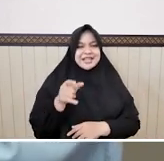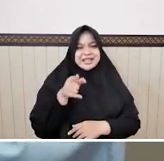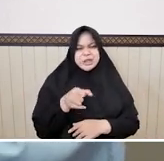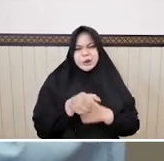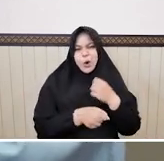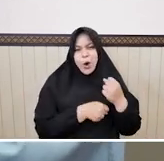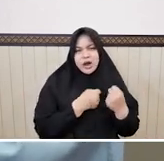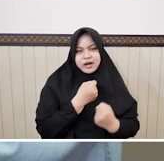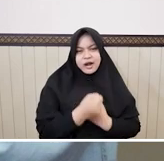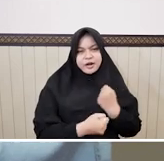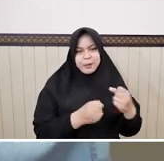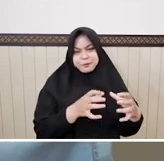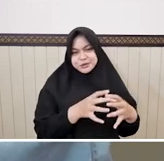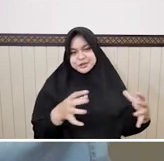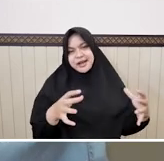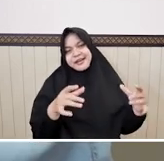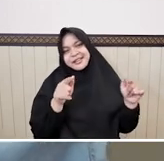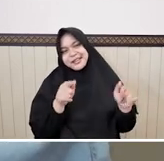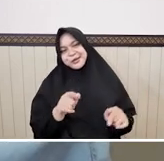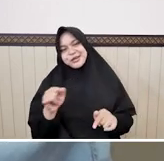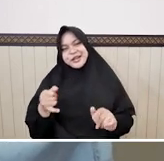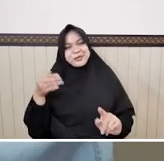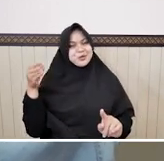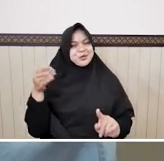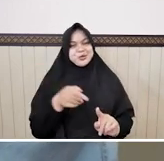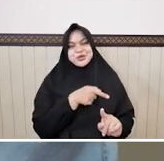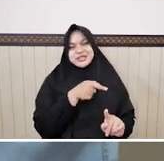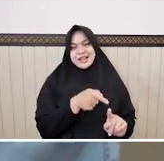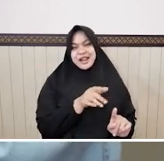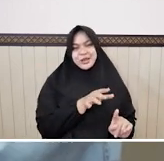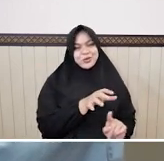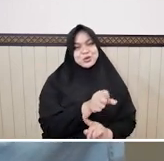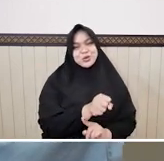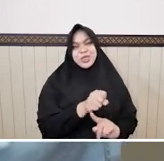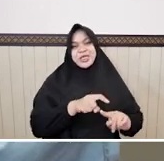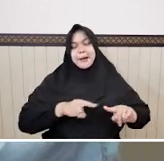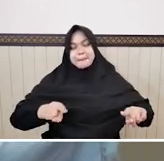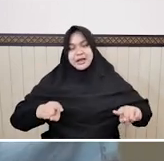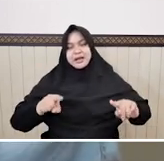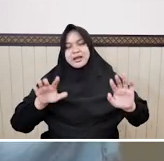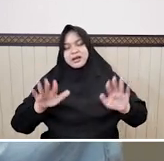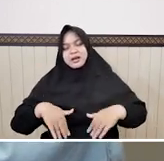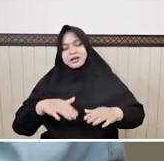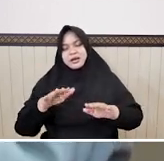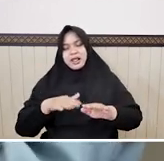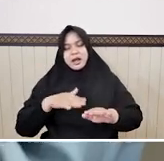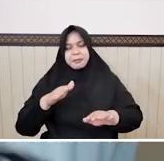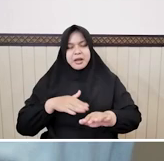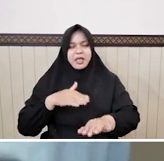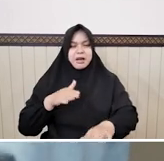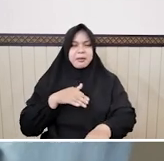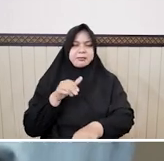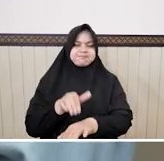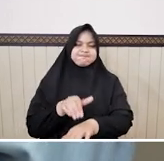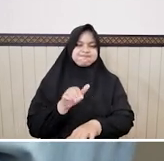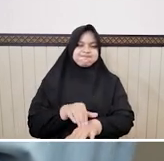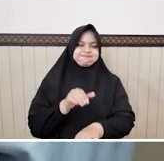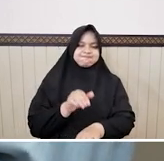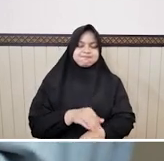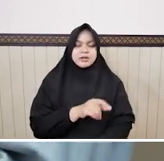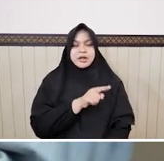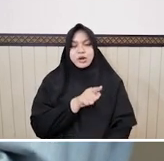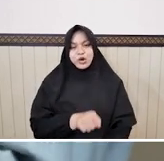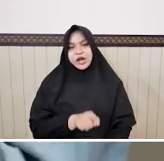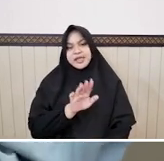gerakan rasanya ini kita akan menuju ke sana tetapi kalau tidak ya ini akan semakin lama tapi setidaknya